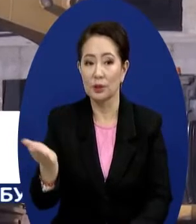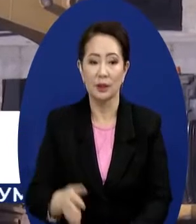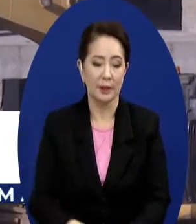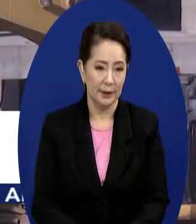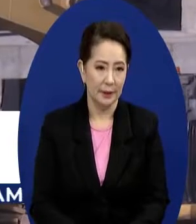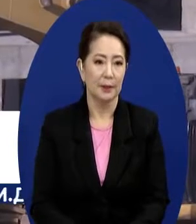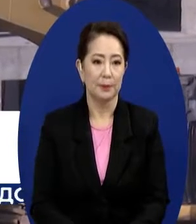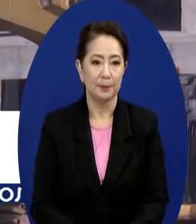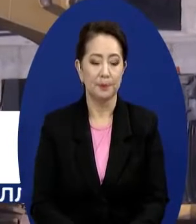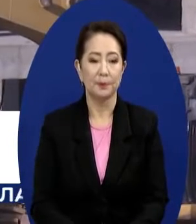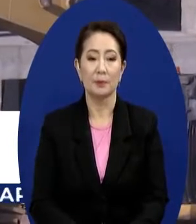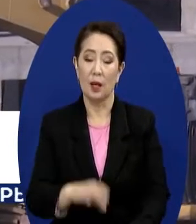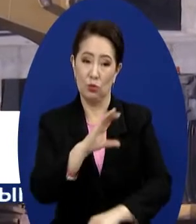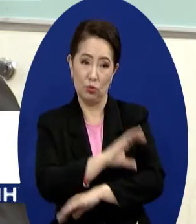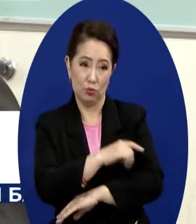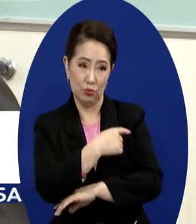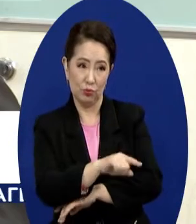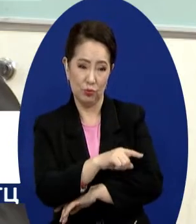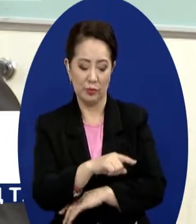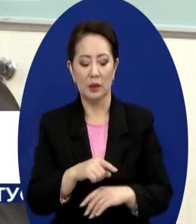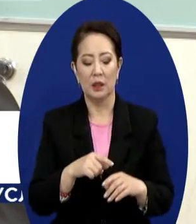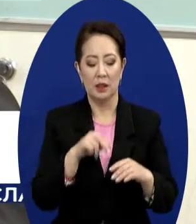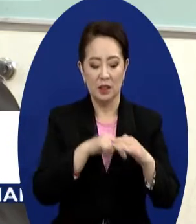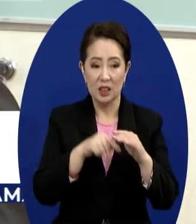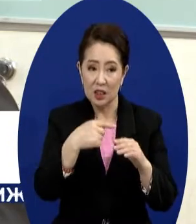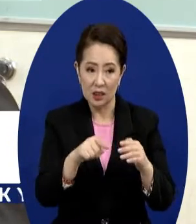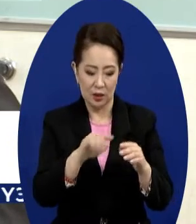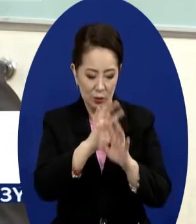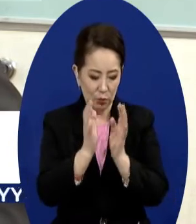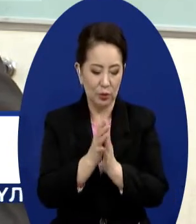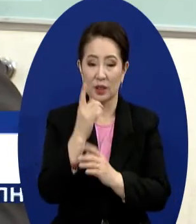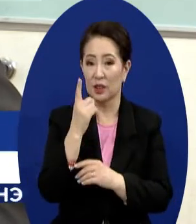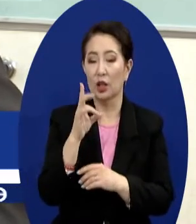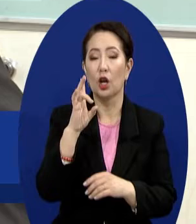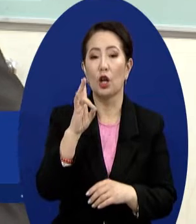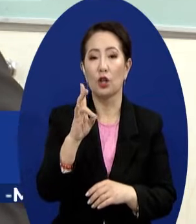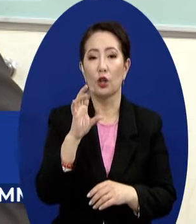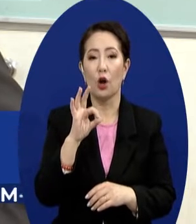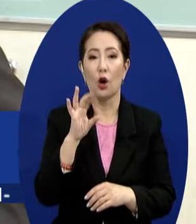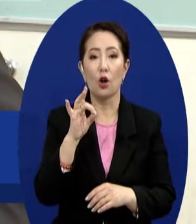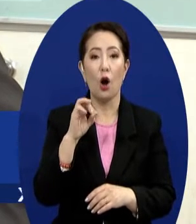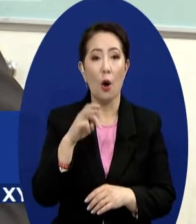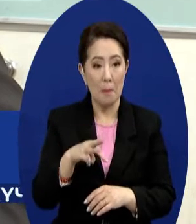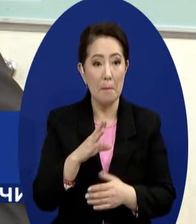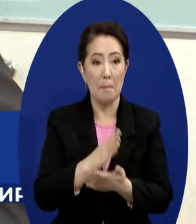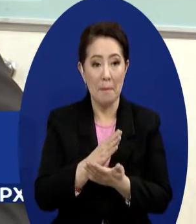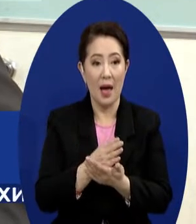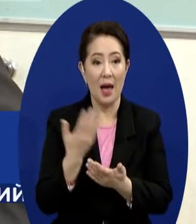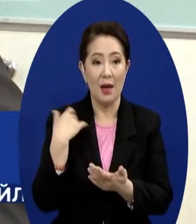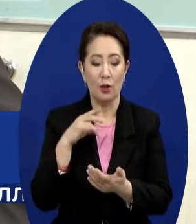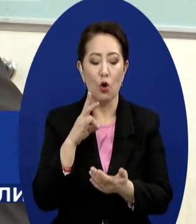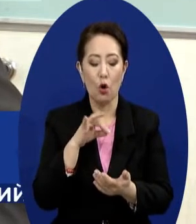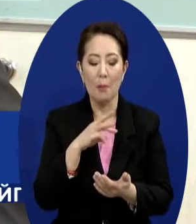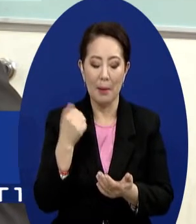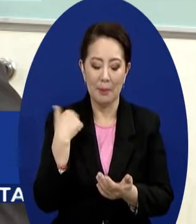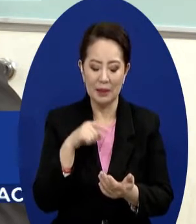Энэ сургуулийн чиглэлийн БДР нь цэцэрлэгийн чиглэлийн гээд нэг нэгтгсэний норм байсан бол одоо бидний амбасруулж байгаа нормаар бол